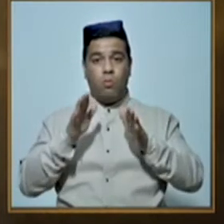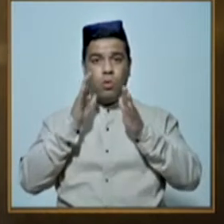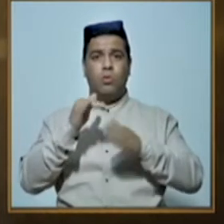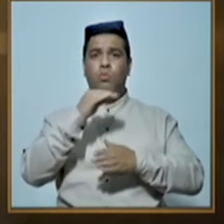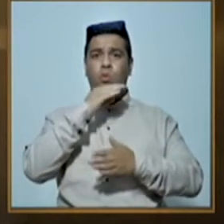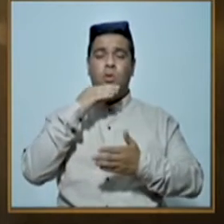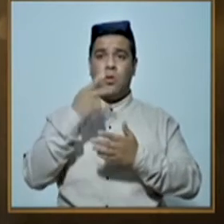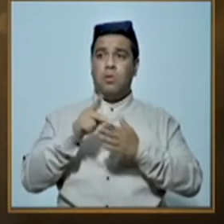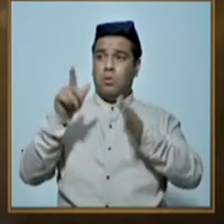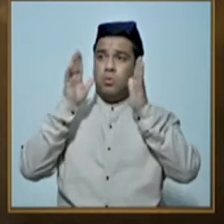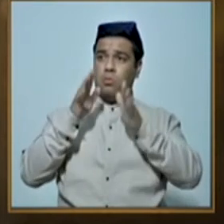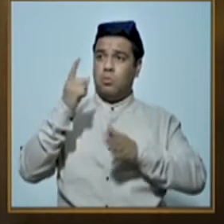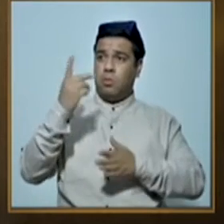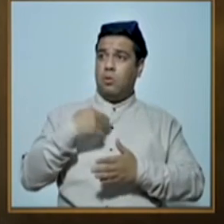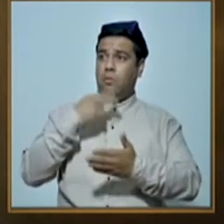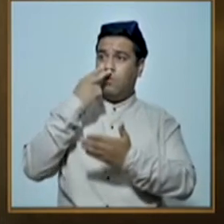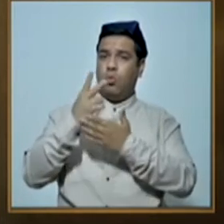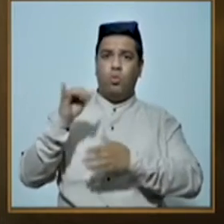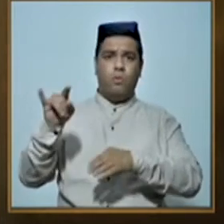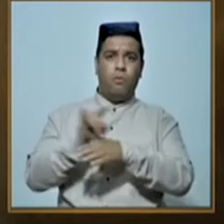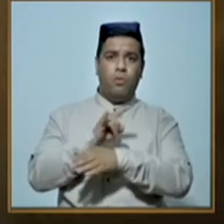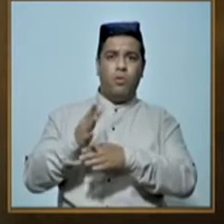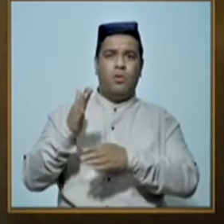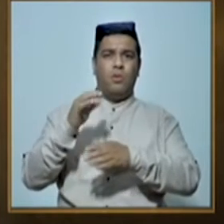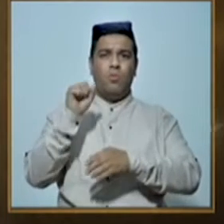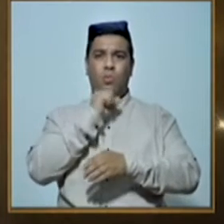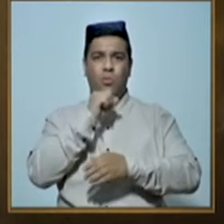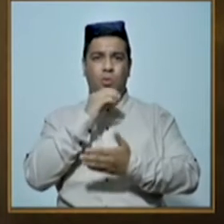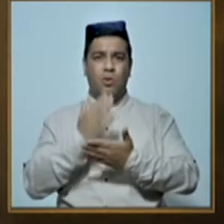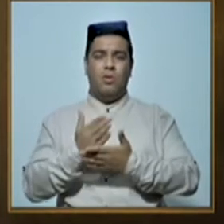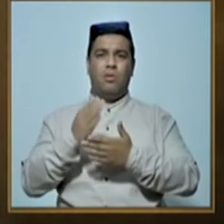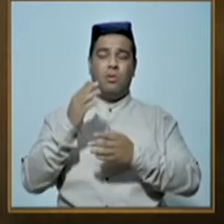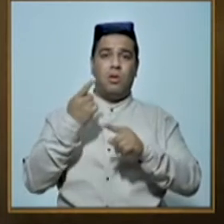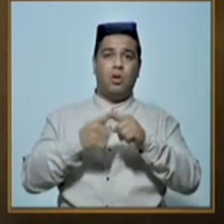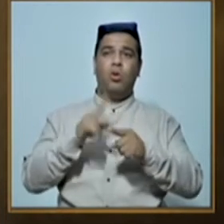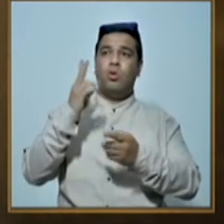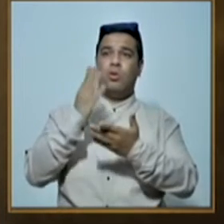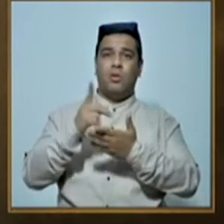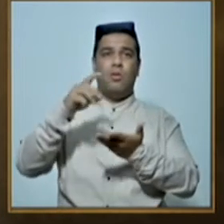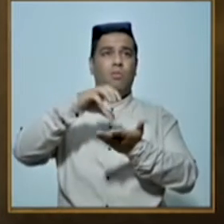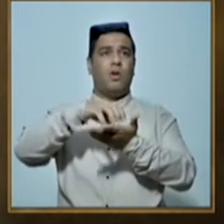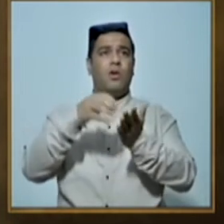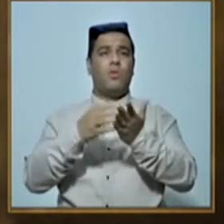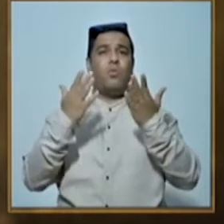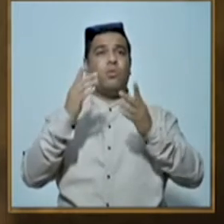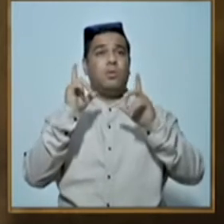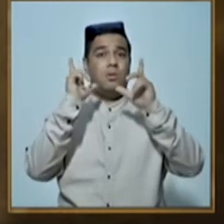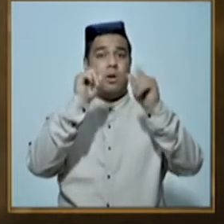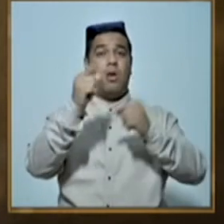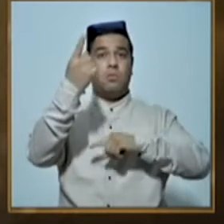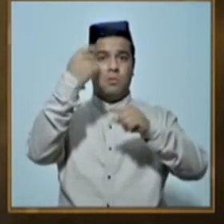yolg'on gapiryapti degan savol berishi davom bo'lishdi. Nima uchun Baytullohni ziyorat qilib, haj qilib kelib turib,